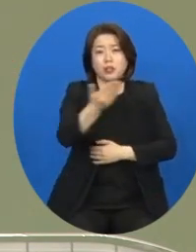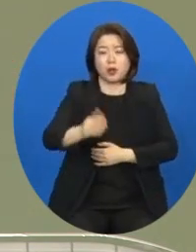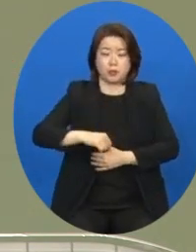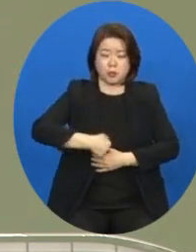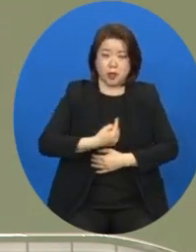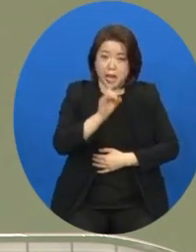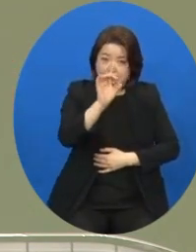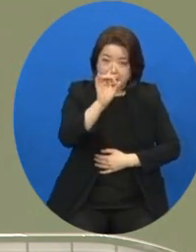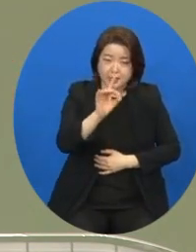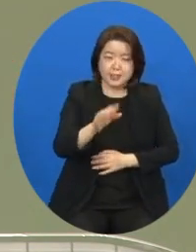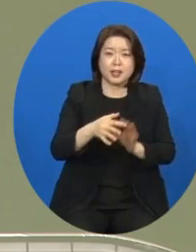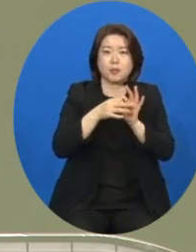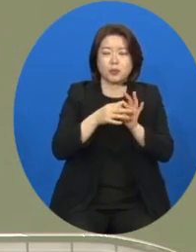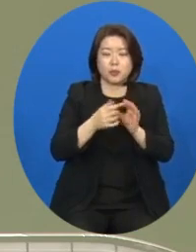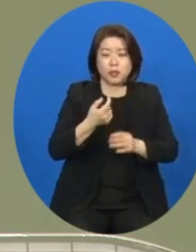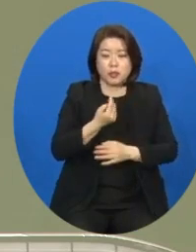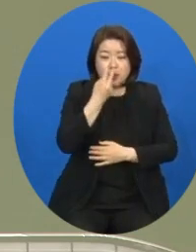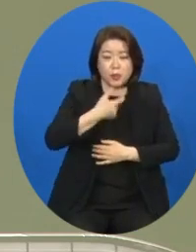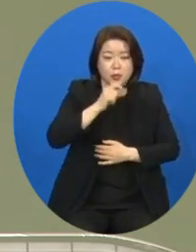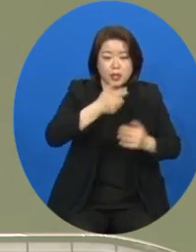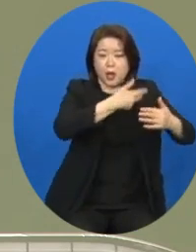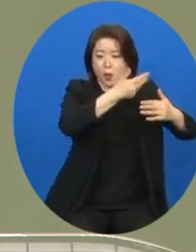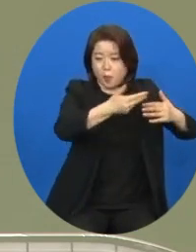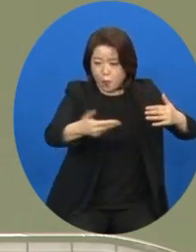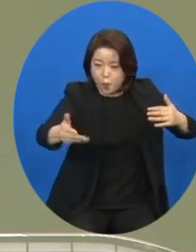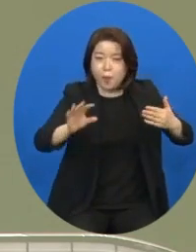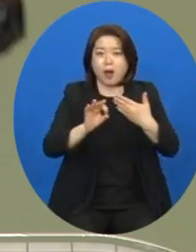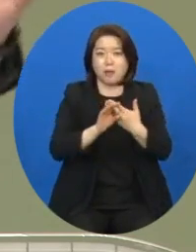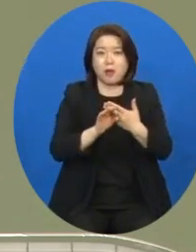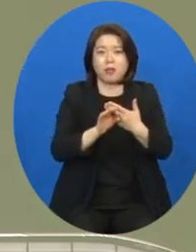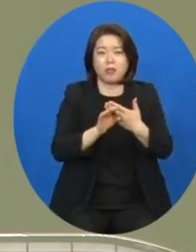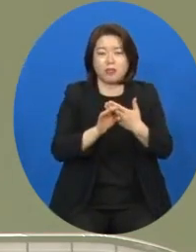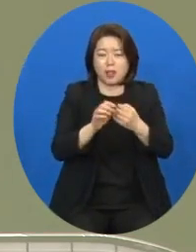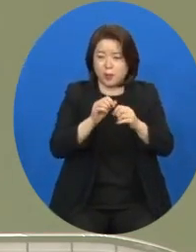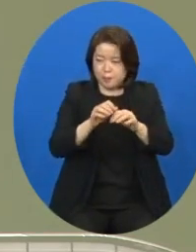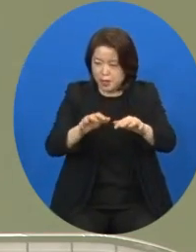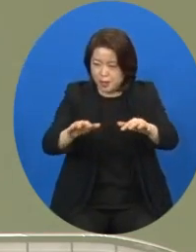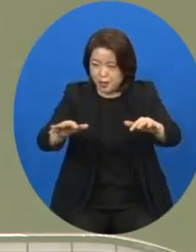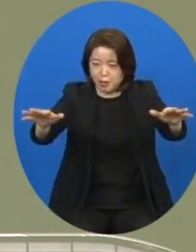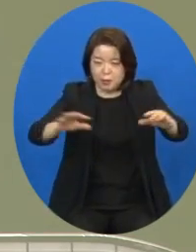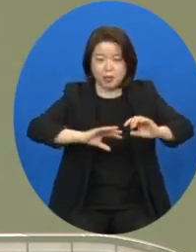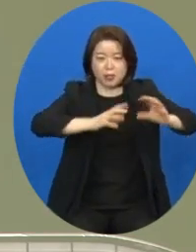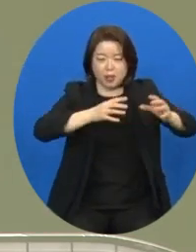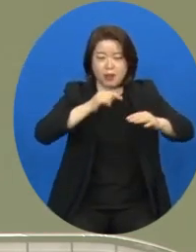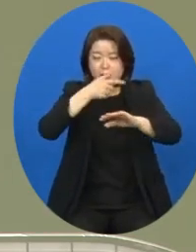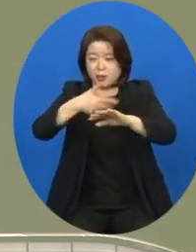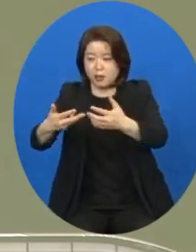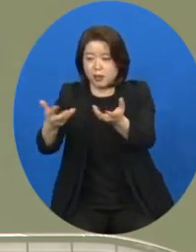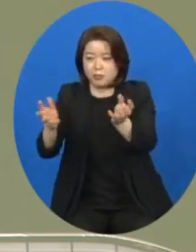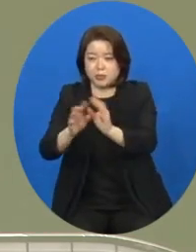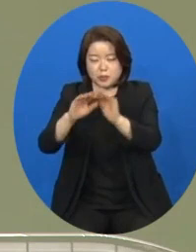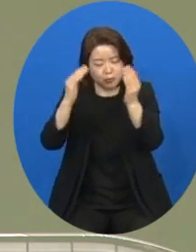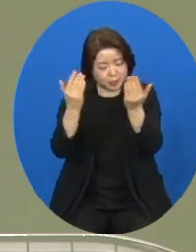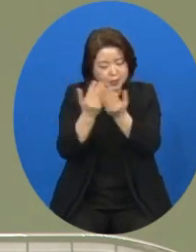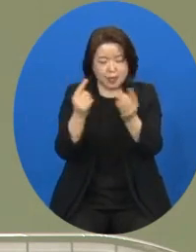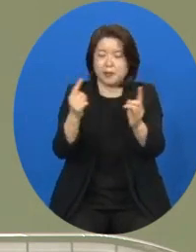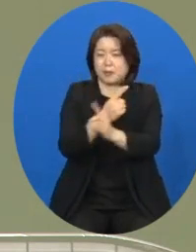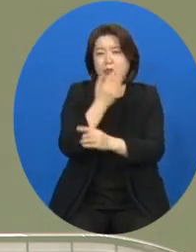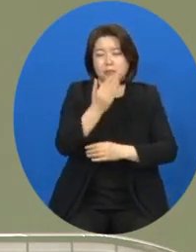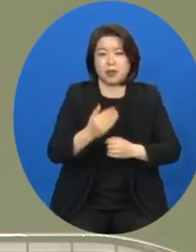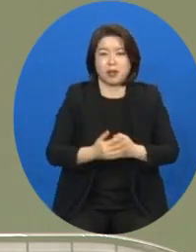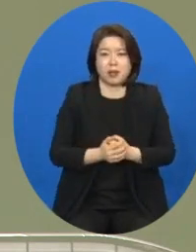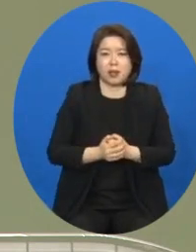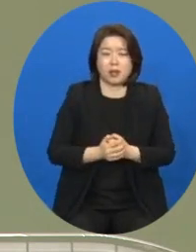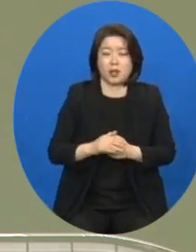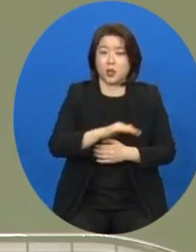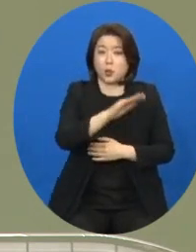통하여 생수의 강이 흘러나가면 나라와 민족도 바뀐다니까. 우리나라, 우리 민족의